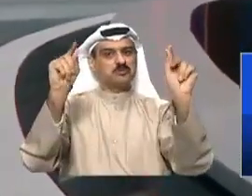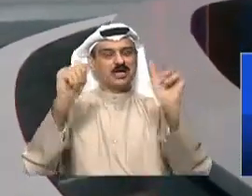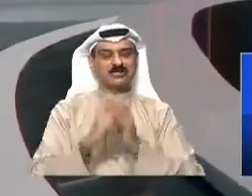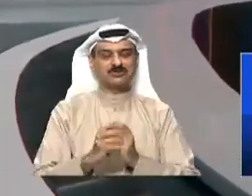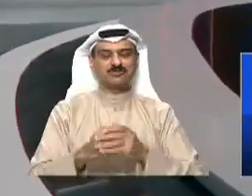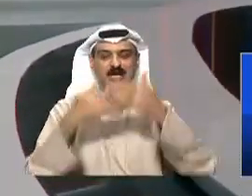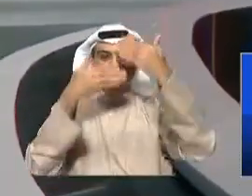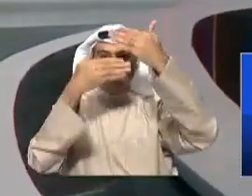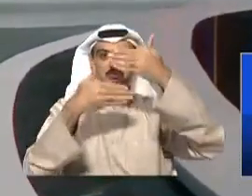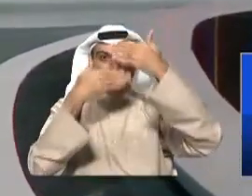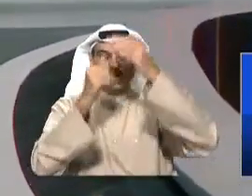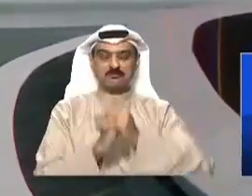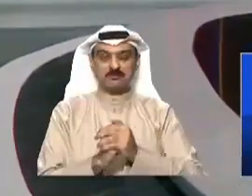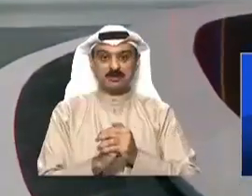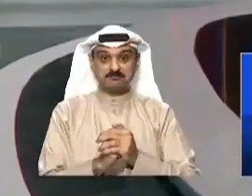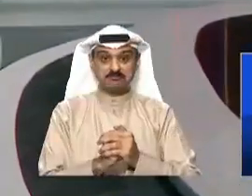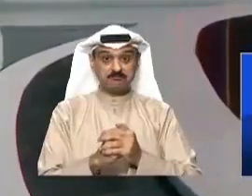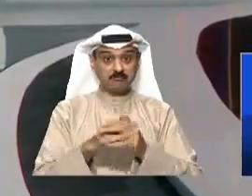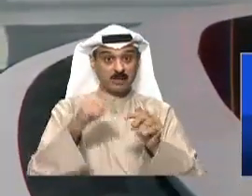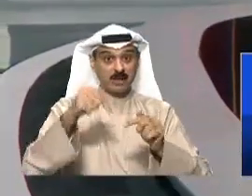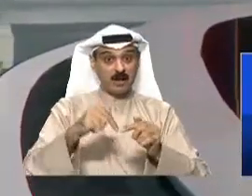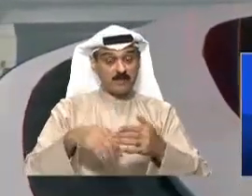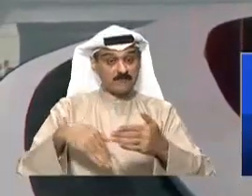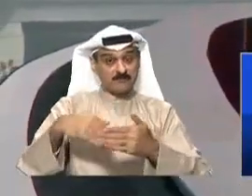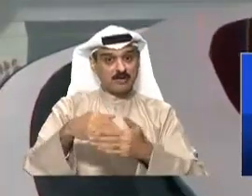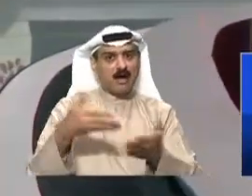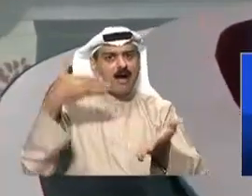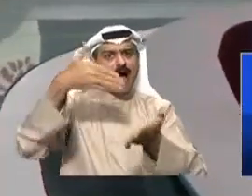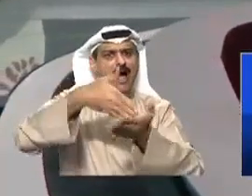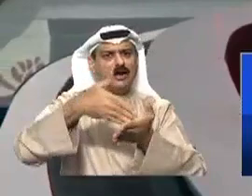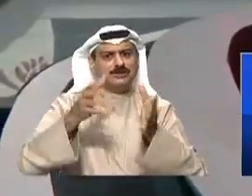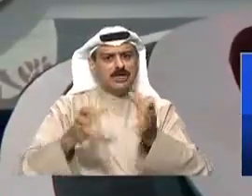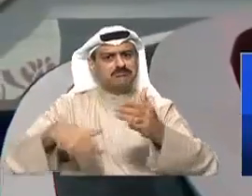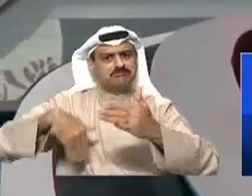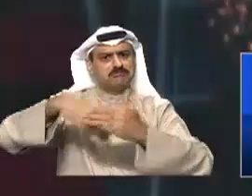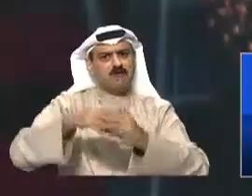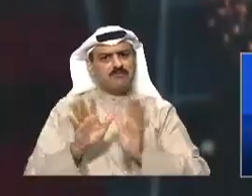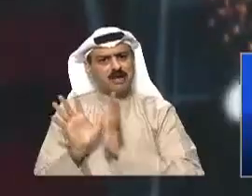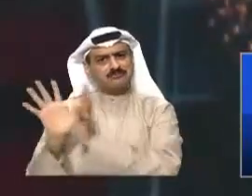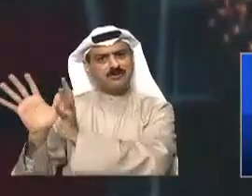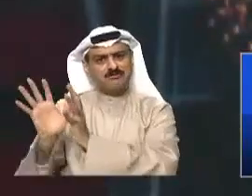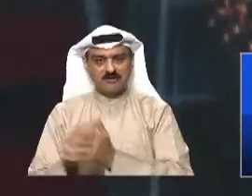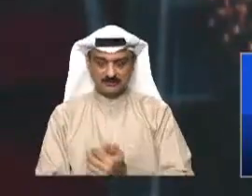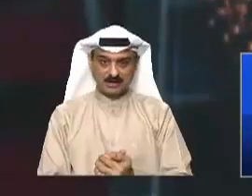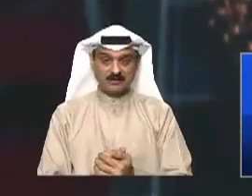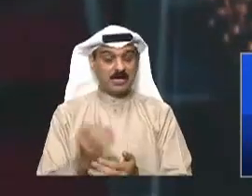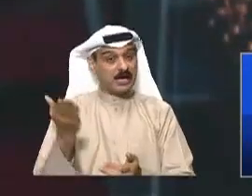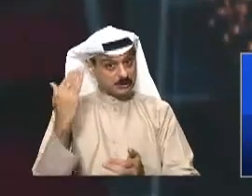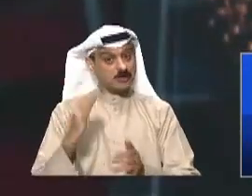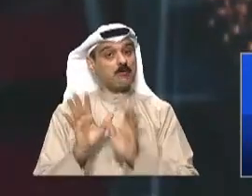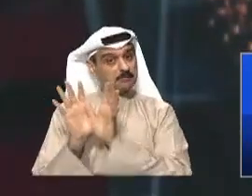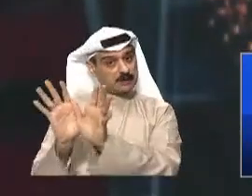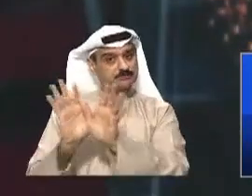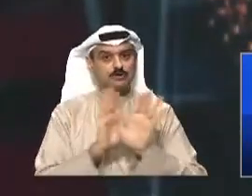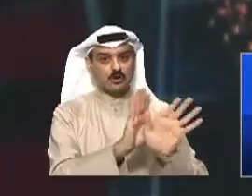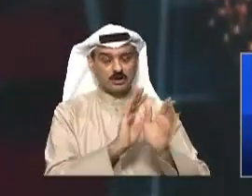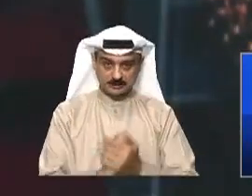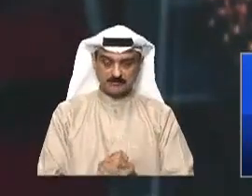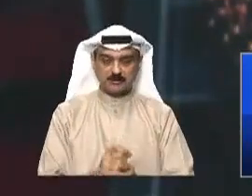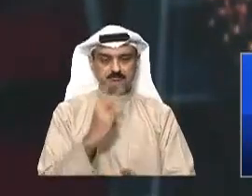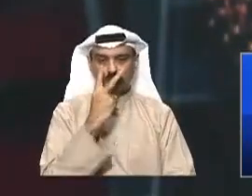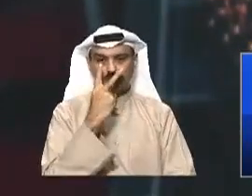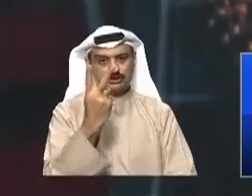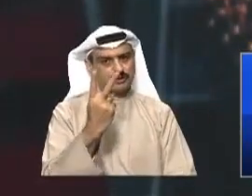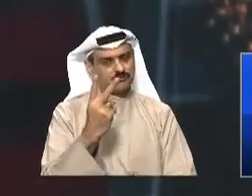المغربي، تصدى لكرة رونالدو في الدقيقة الأخيرة، وأيضا قبلها تصدى لأكثر من كرة، وبالتالي احنا شفنا هذا الحارس